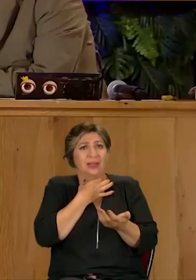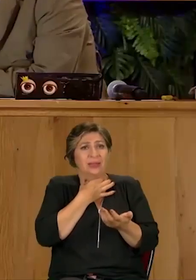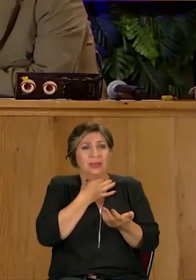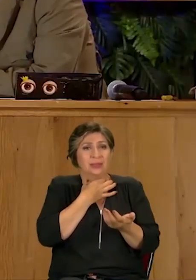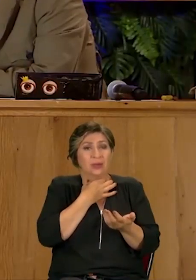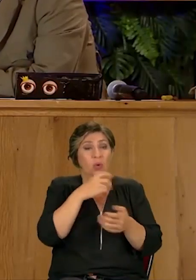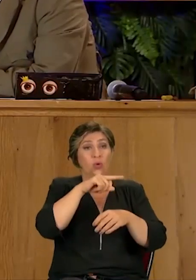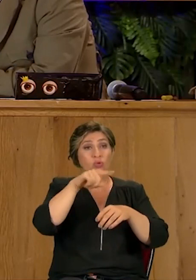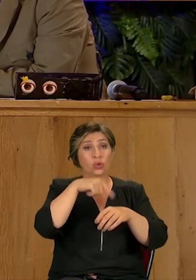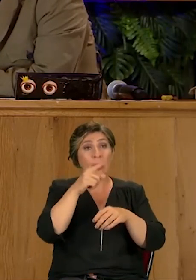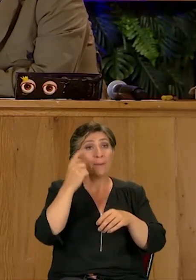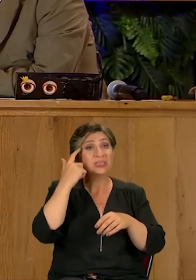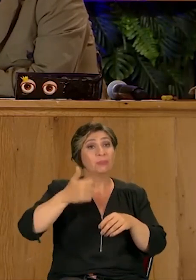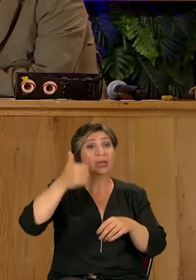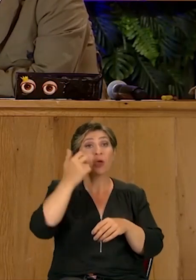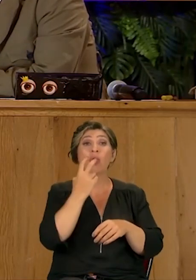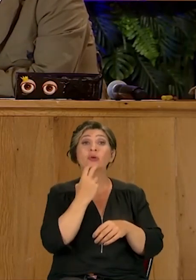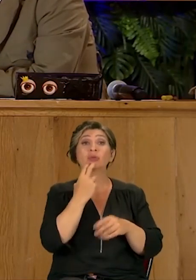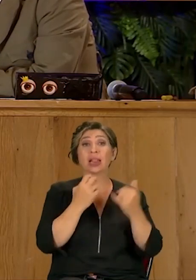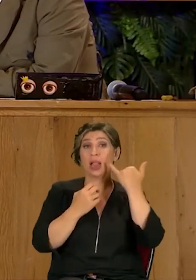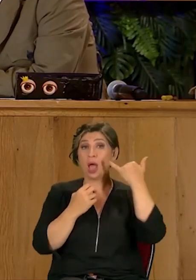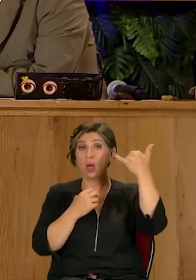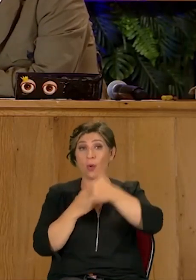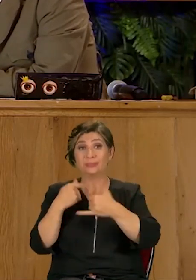o dönemin başbakanı Özal'ı